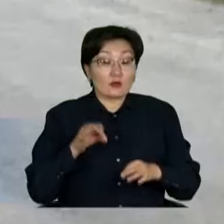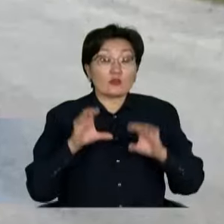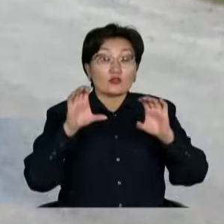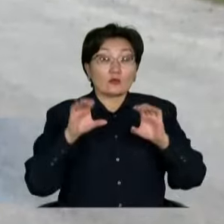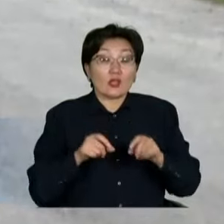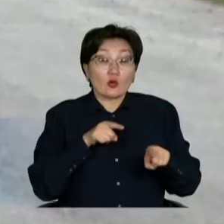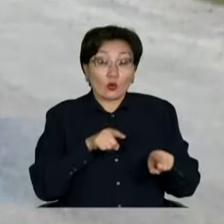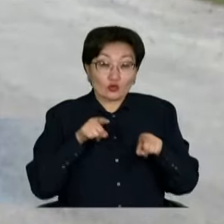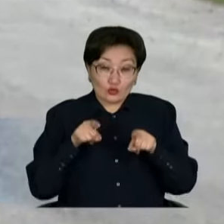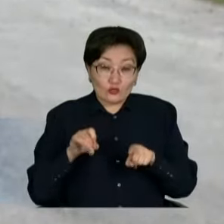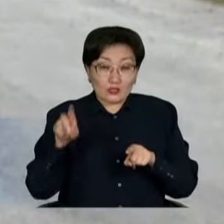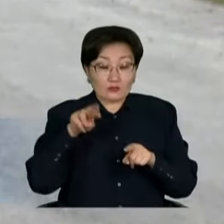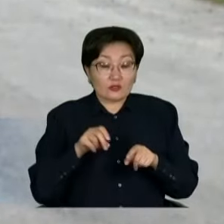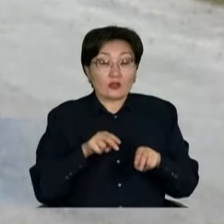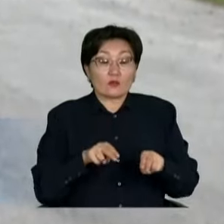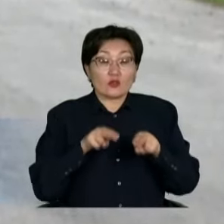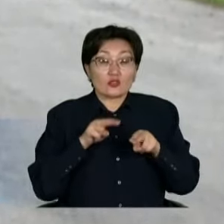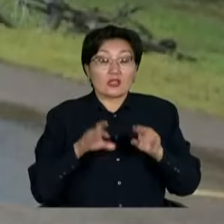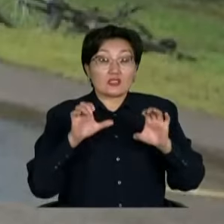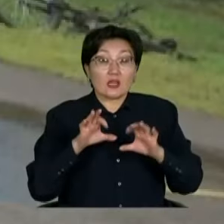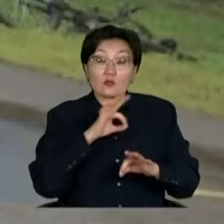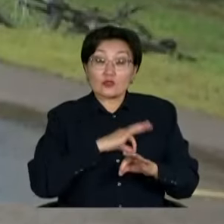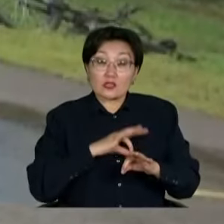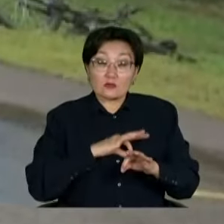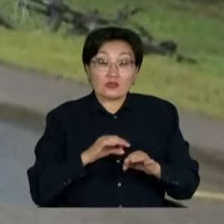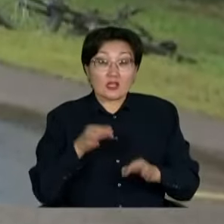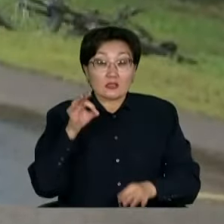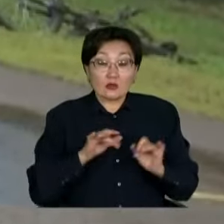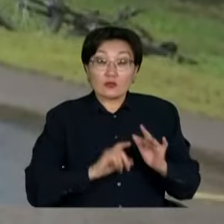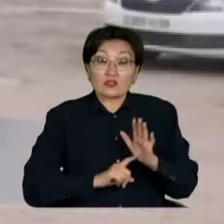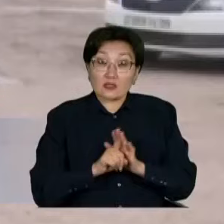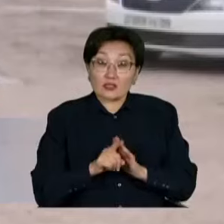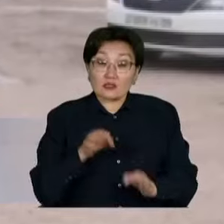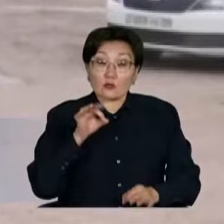кодекстің қорқыту және атыс қаруын заңсыз ұстау баптарымен қылмыстық іс қозғалды.